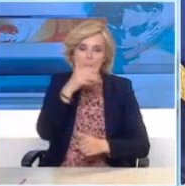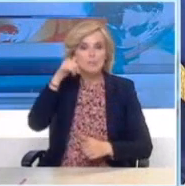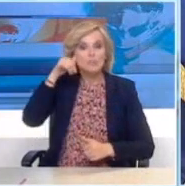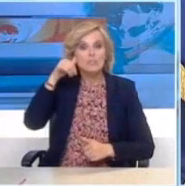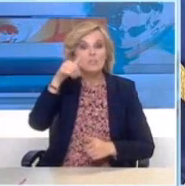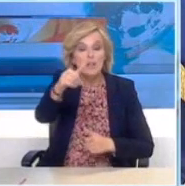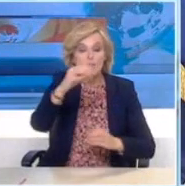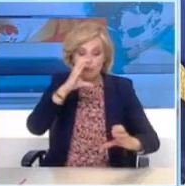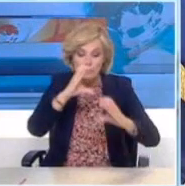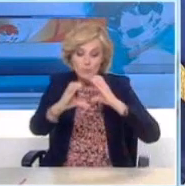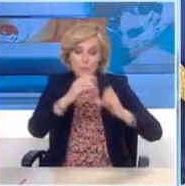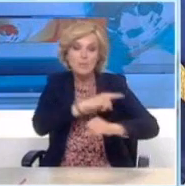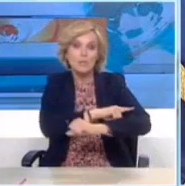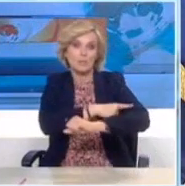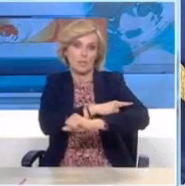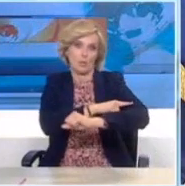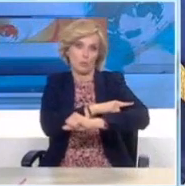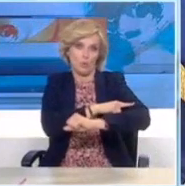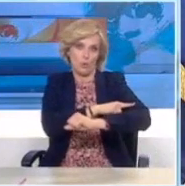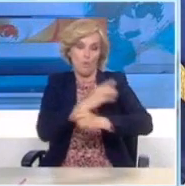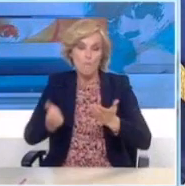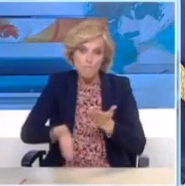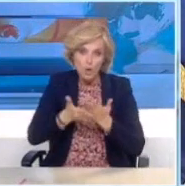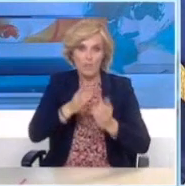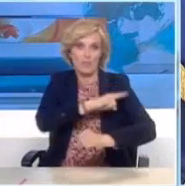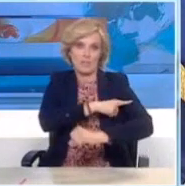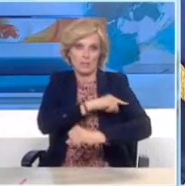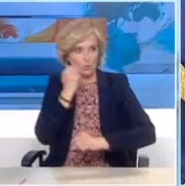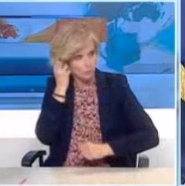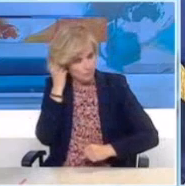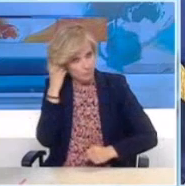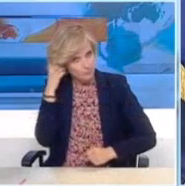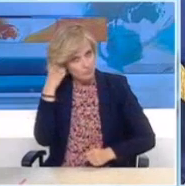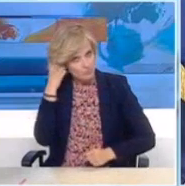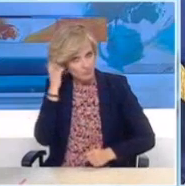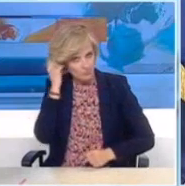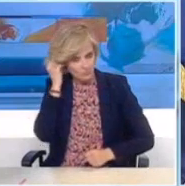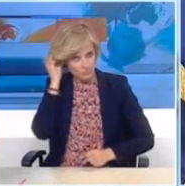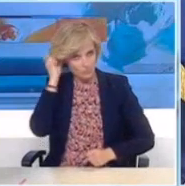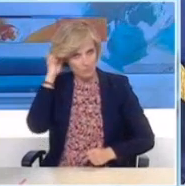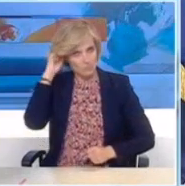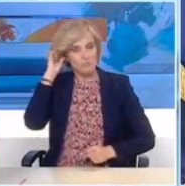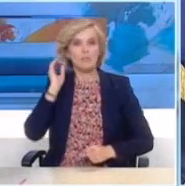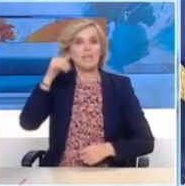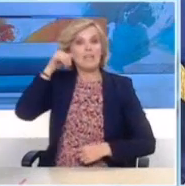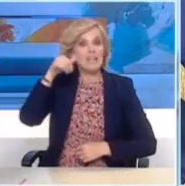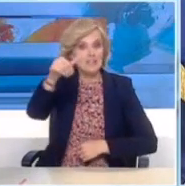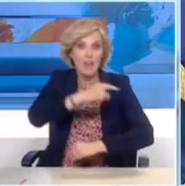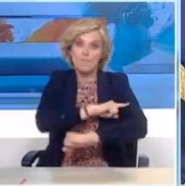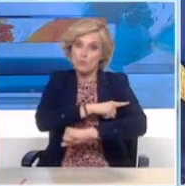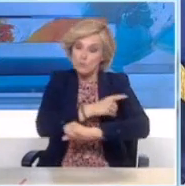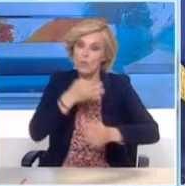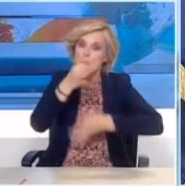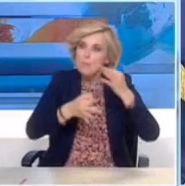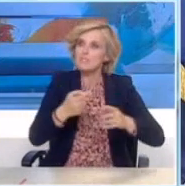ώστε σε επιδείνωση άμεσα να αναζητείται ιατρική βοήθεια. Ο θεράπων γιατρός είναι αυτός που θα καθορίσει την πορεία και την εξέλιξη